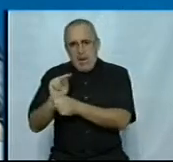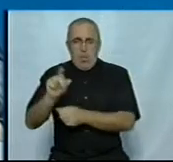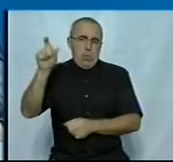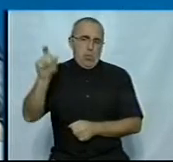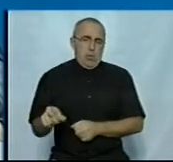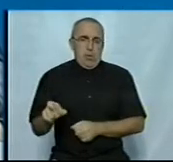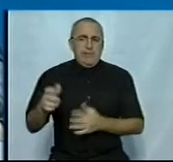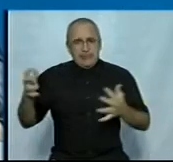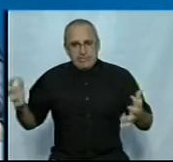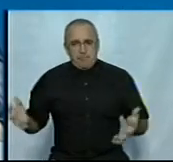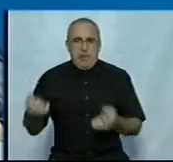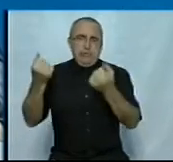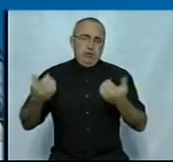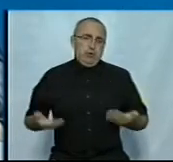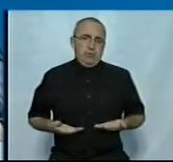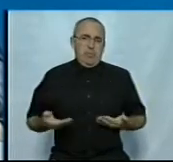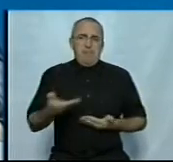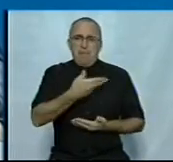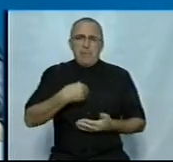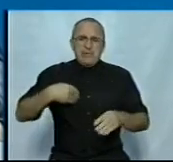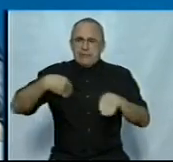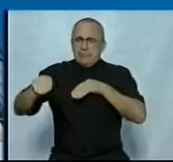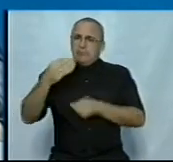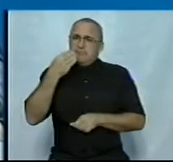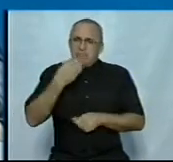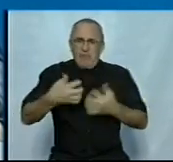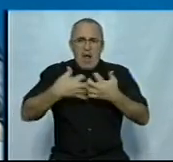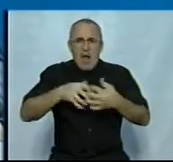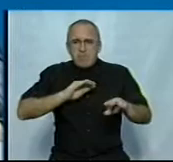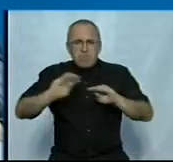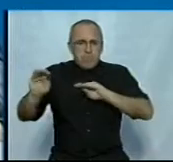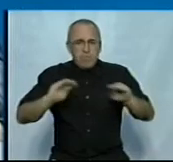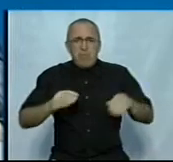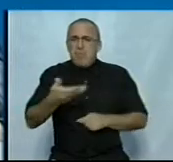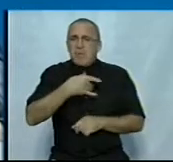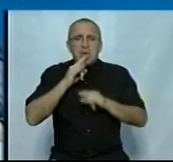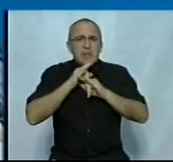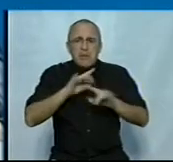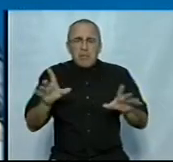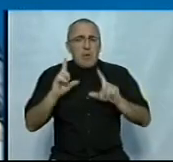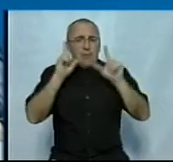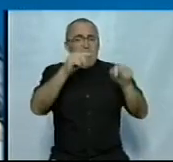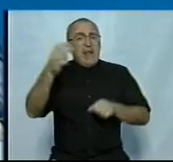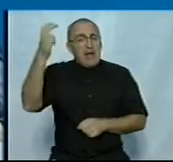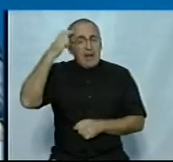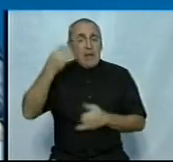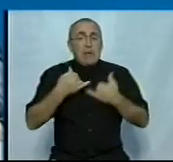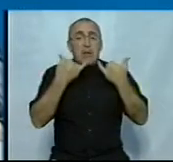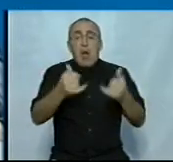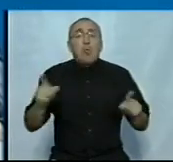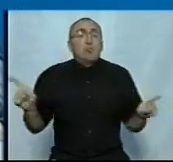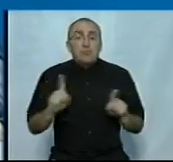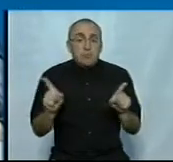людину, спасти їй життя. Ми закупимо найкраще обладнання. І ми не будемо їхати в Київ для того,